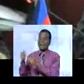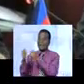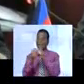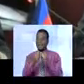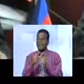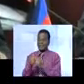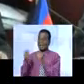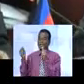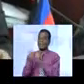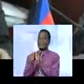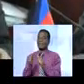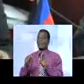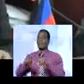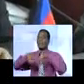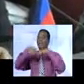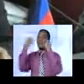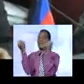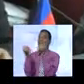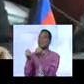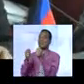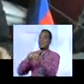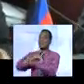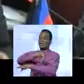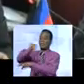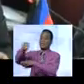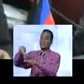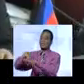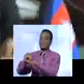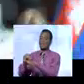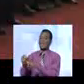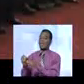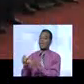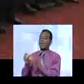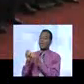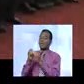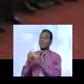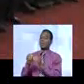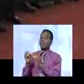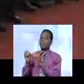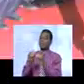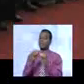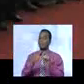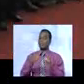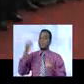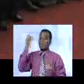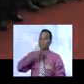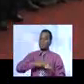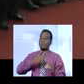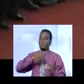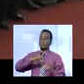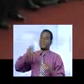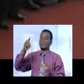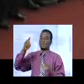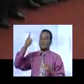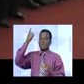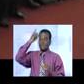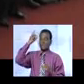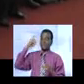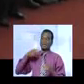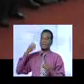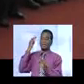assemblées nationales. Seront également organisées au profit des députés et fonctionnaires